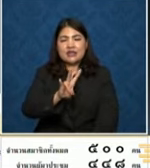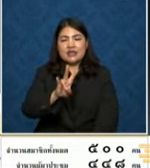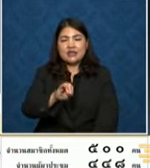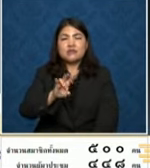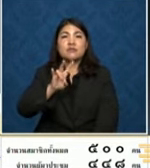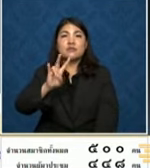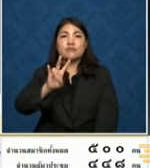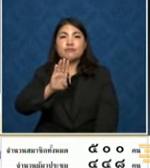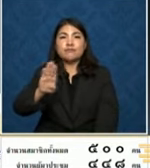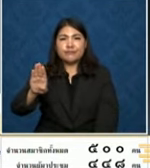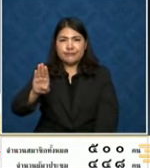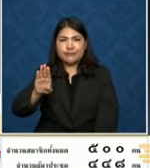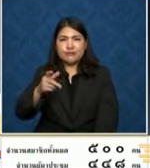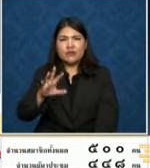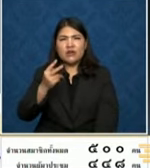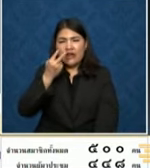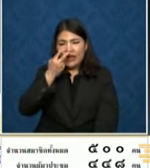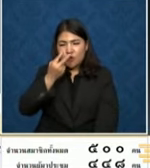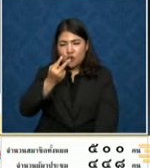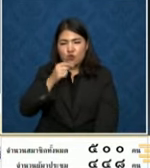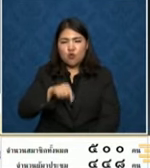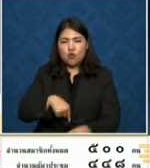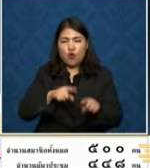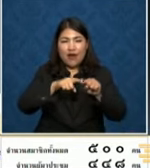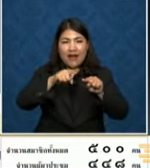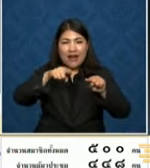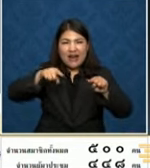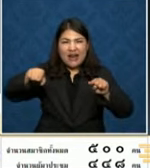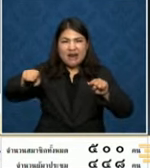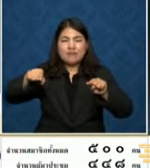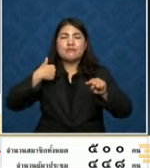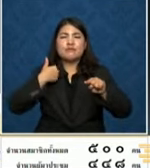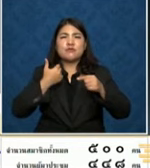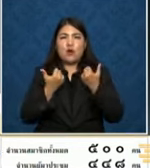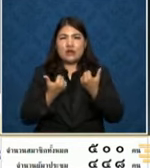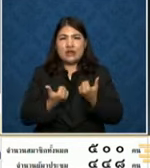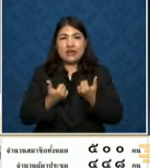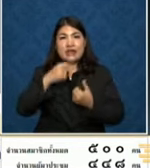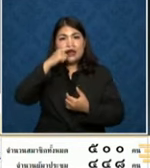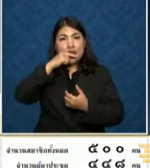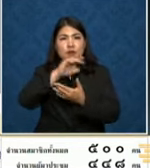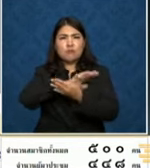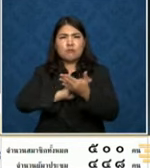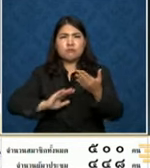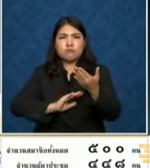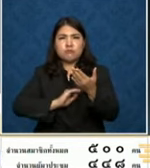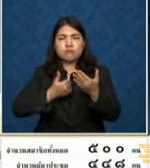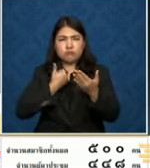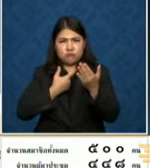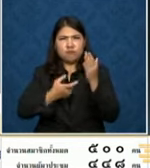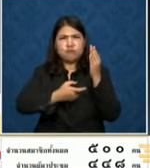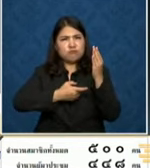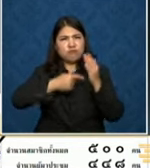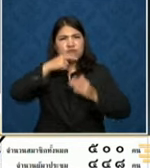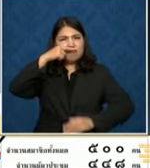ทกราฟตัวนี้แสดงให้เห็นชัดเจนว่าเราประเทศไทยโดยยางพารา